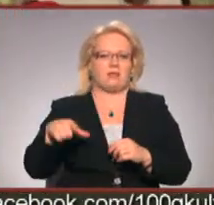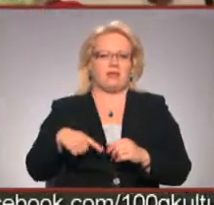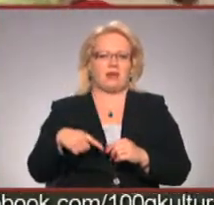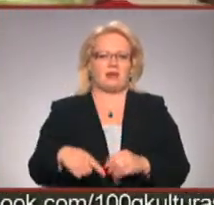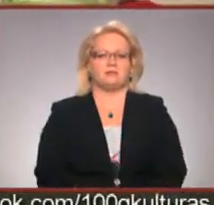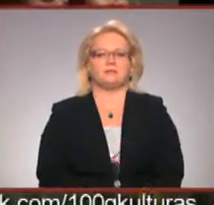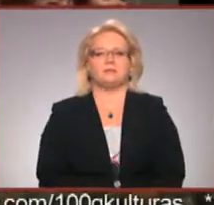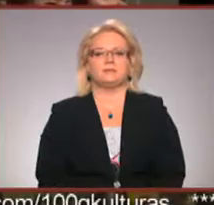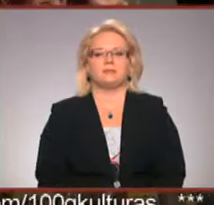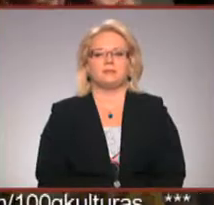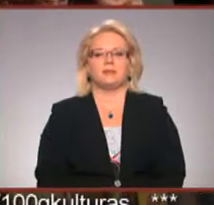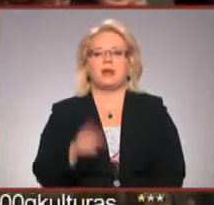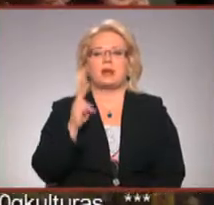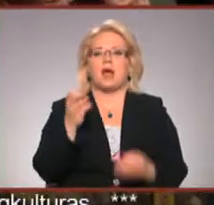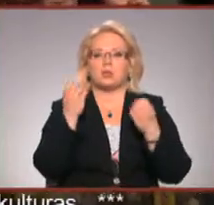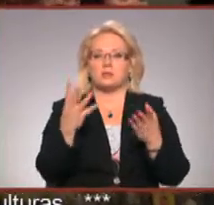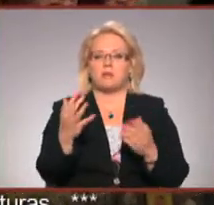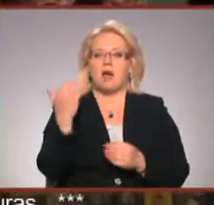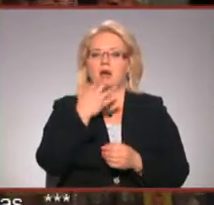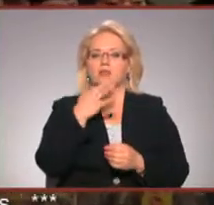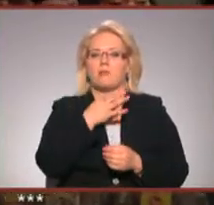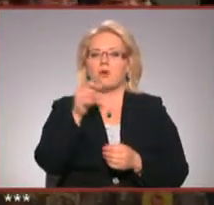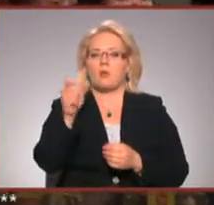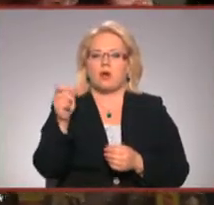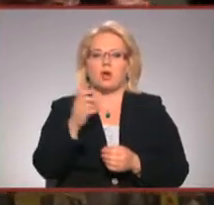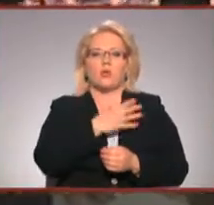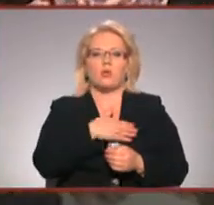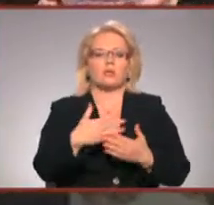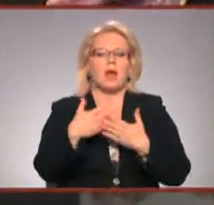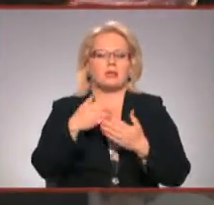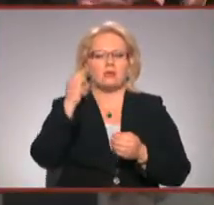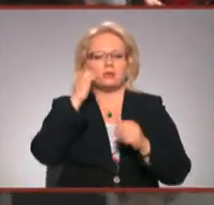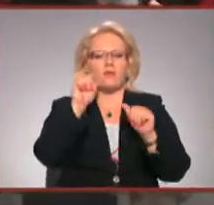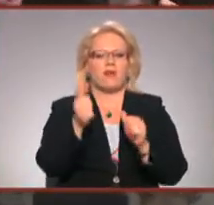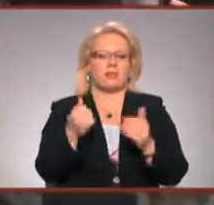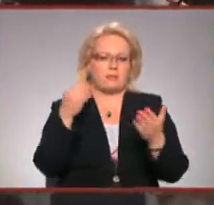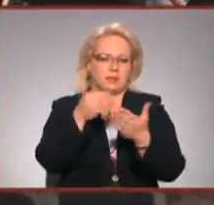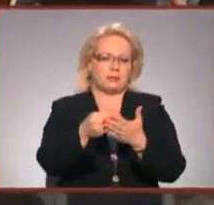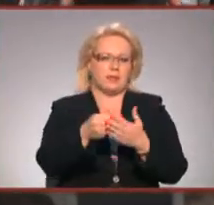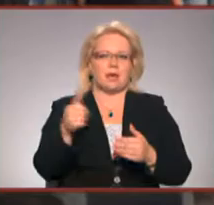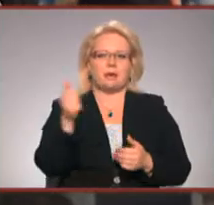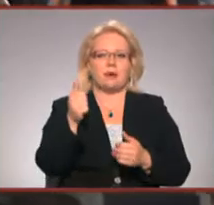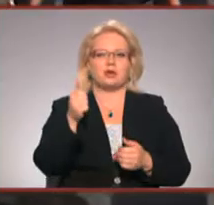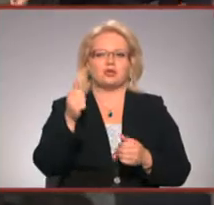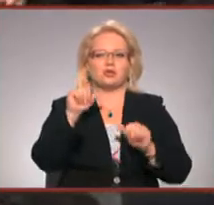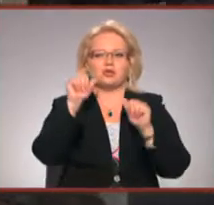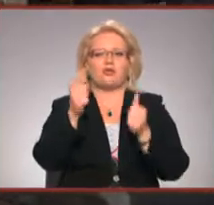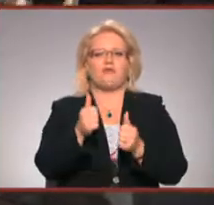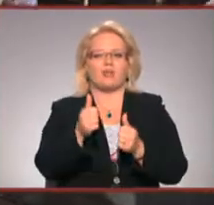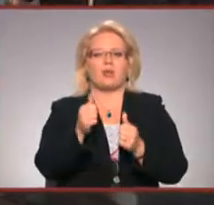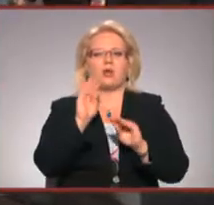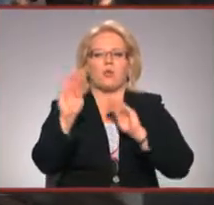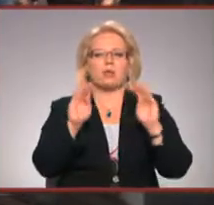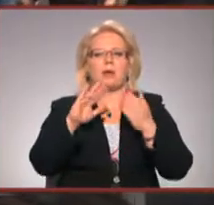Latvijai. Kā noskaidrojām, ārzem koristi ir diezgan aktīvi suvenīru pircēji, it īpaši suvenīru rotā pilsētas vai